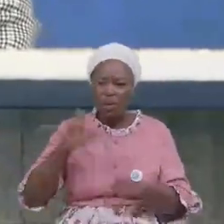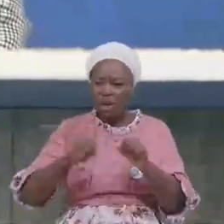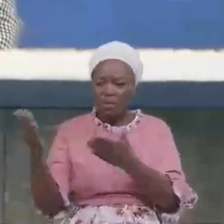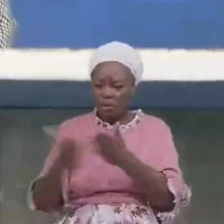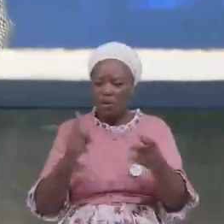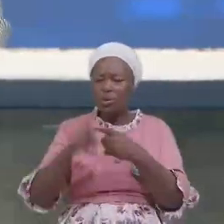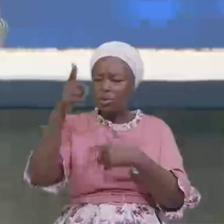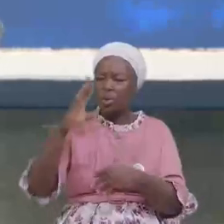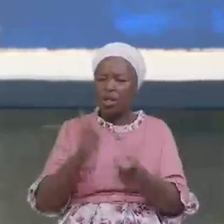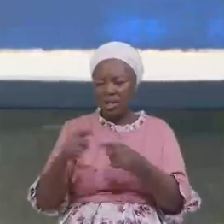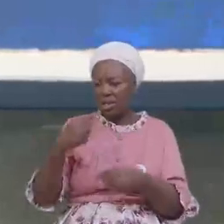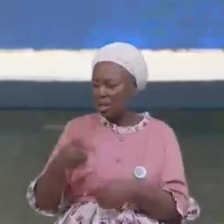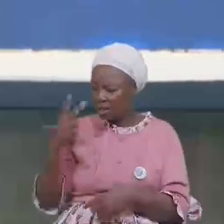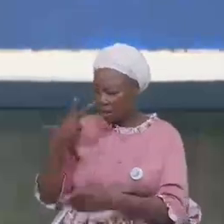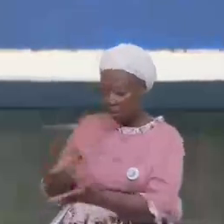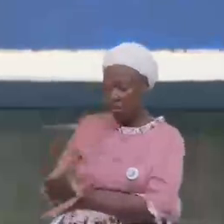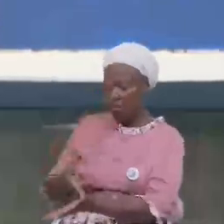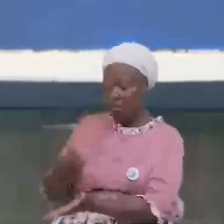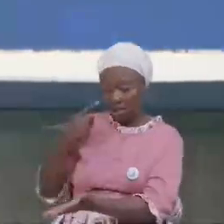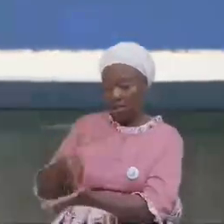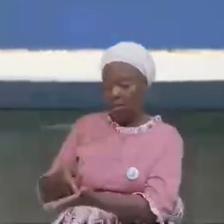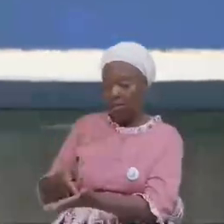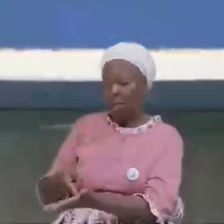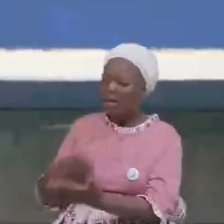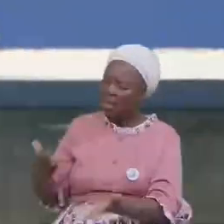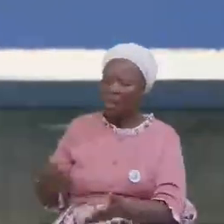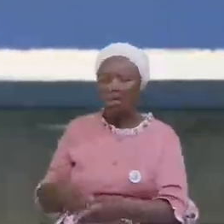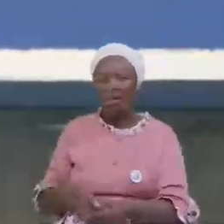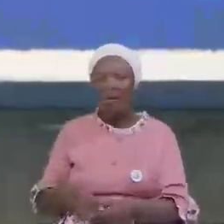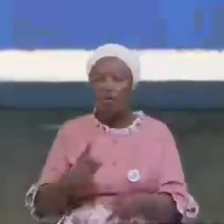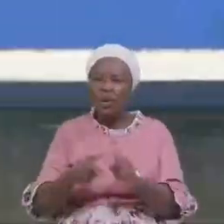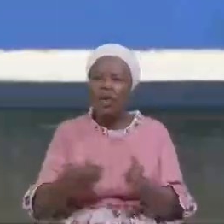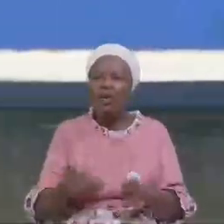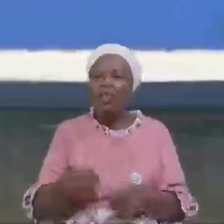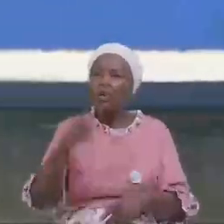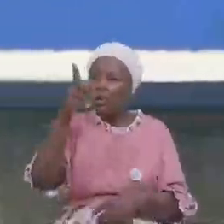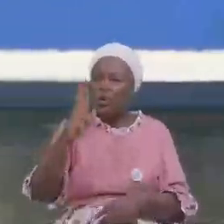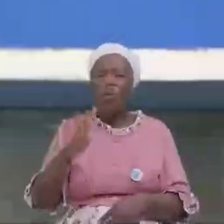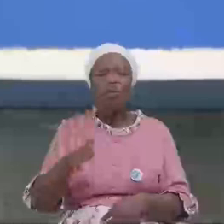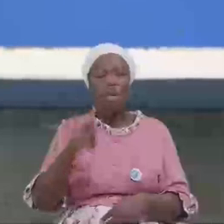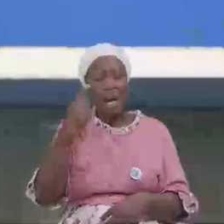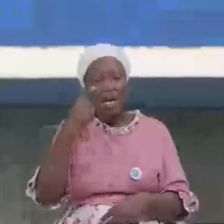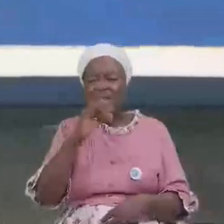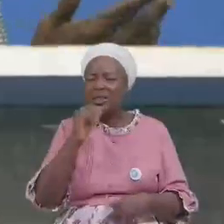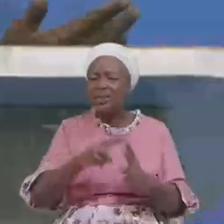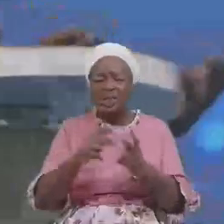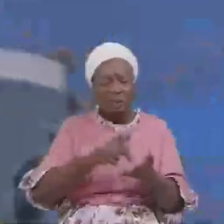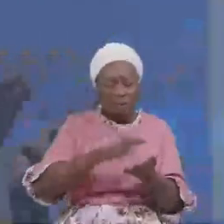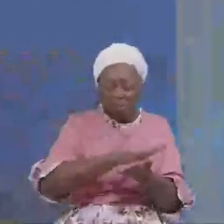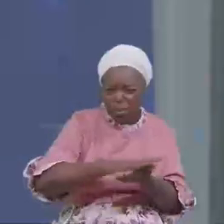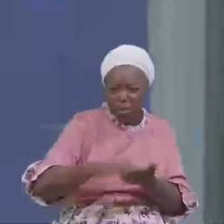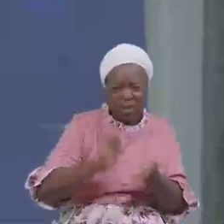Car ses yeux sont tellement purs qu'il ne peut pas regarder l'iniquité. Le seul moyen pour être sauvé, c'est de